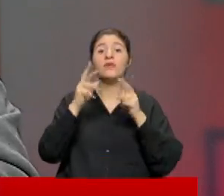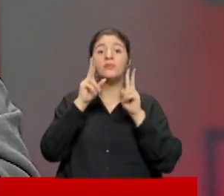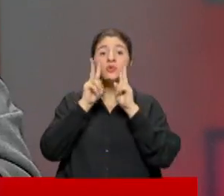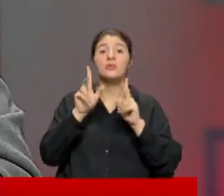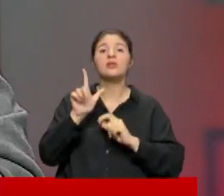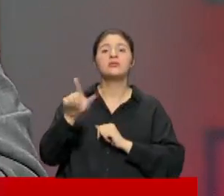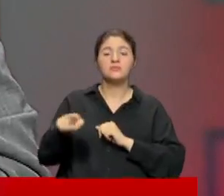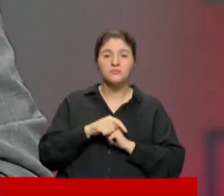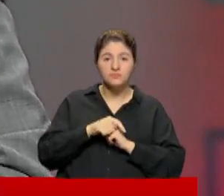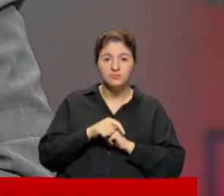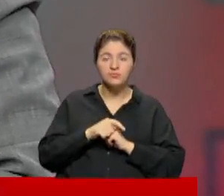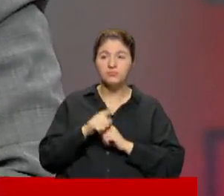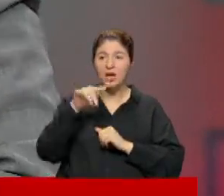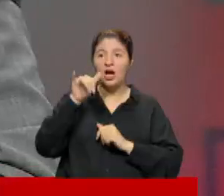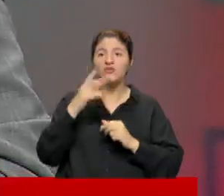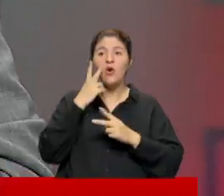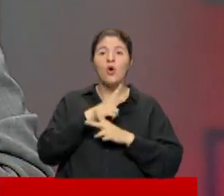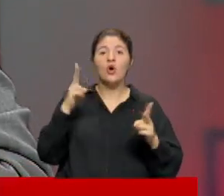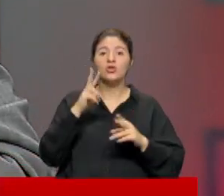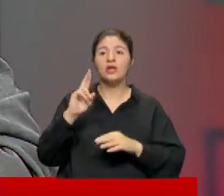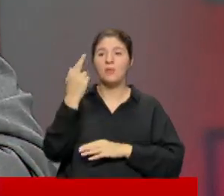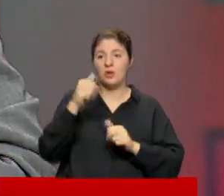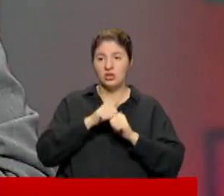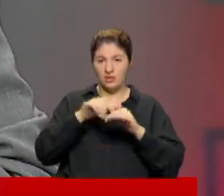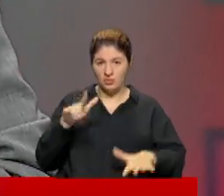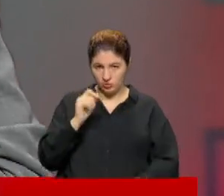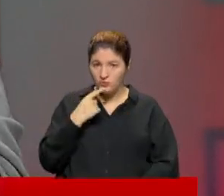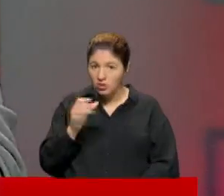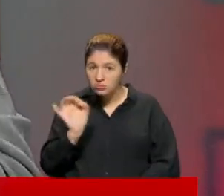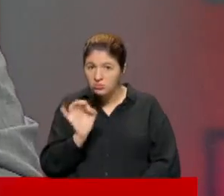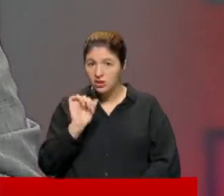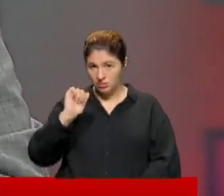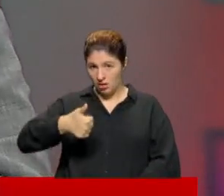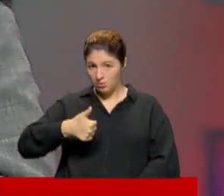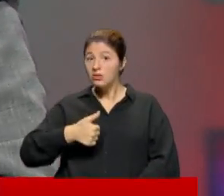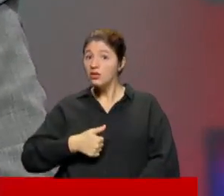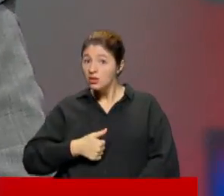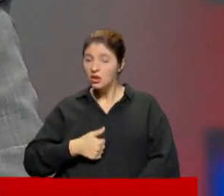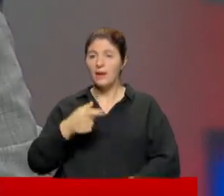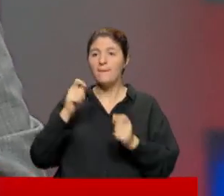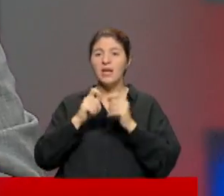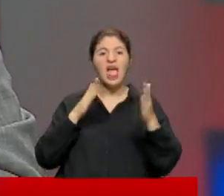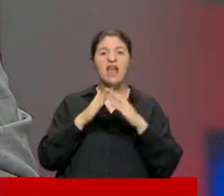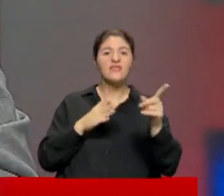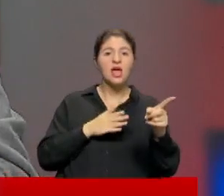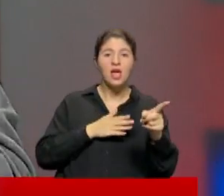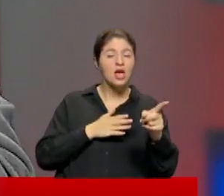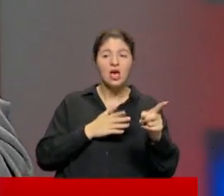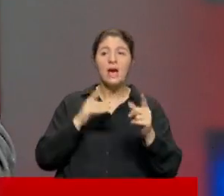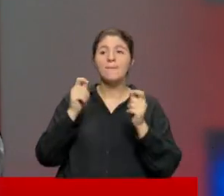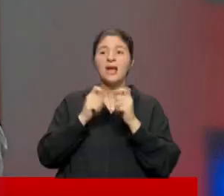görmelidir hak ve özgürlükler raporu yayınlayacağım diyor değil mi Yarın Beril'in evine